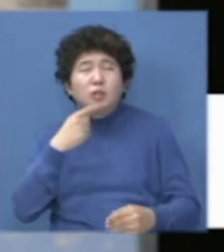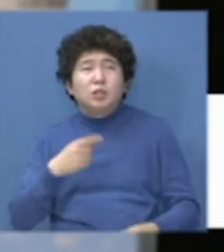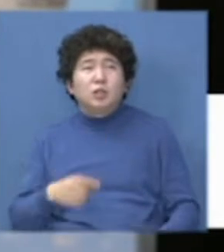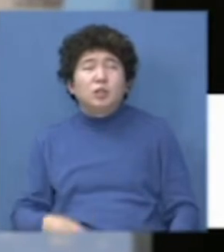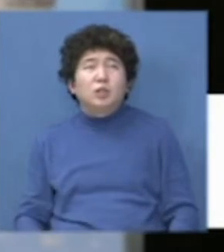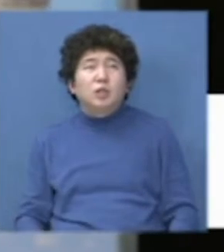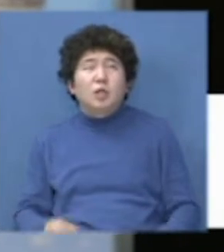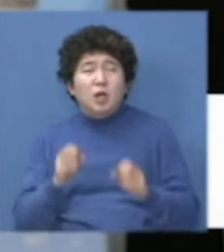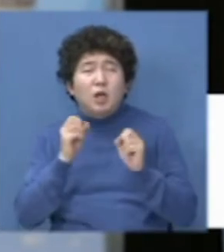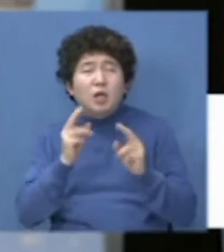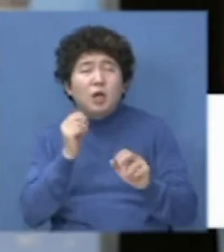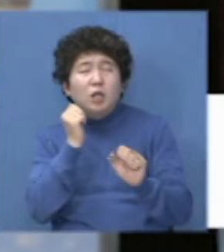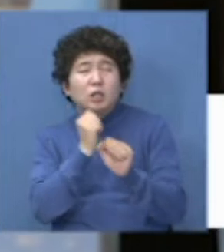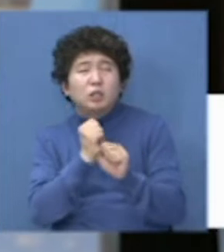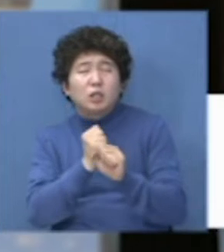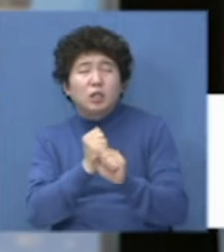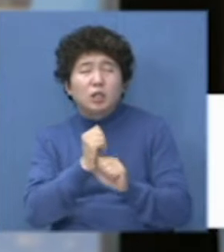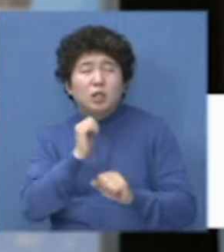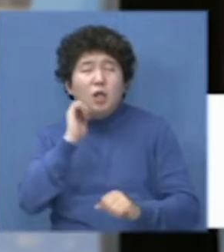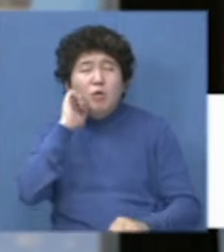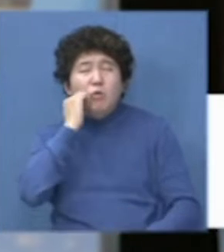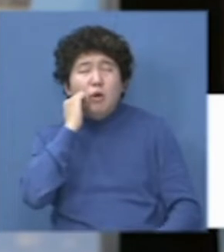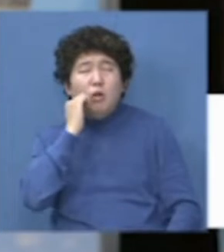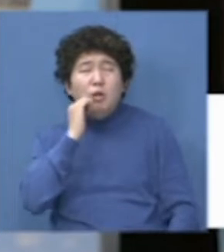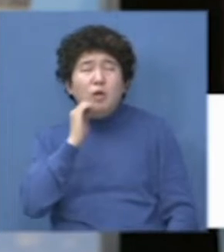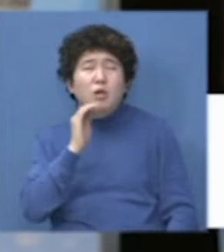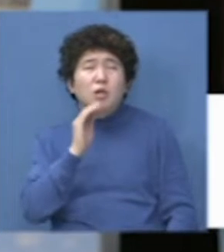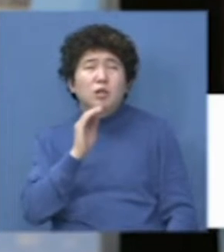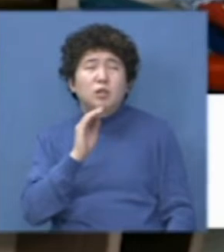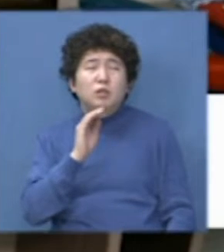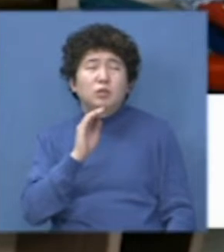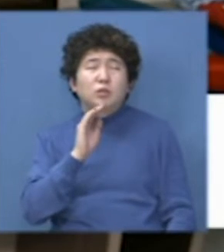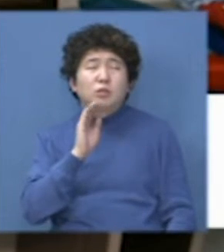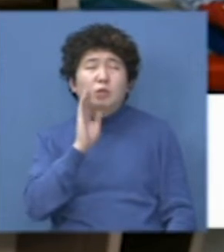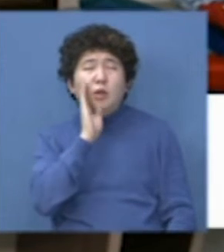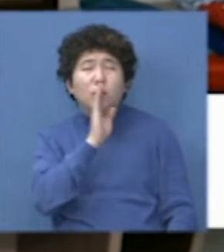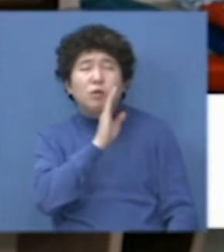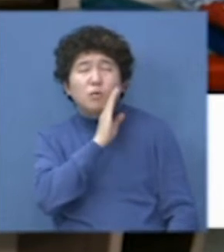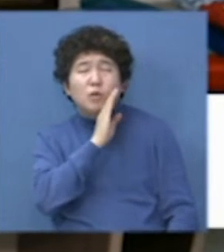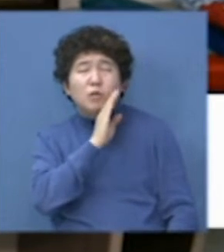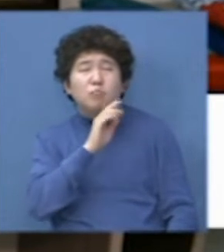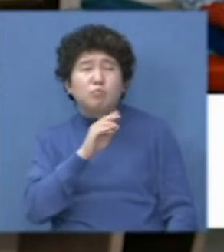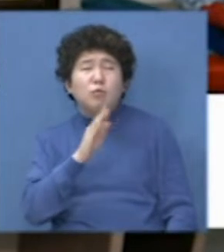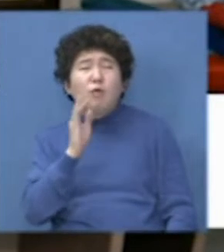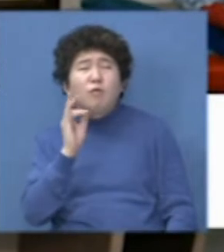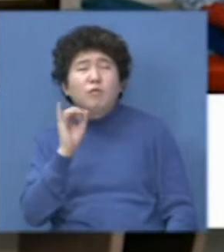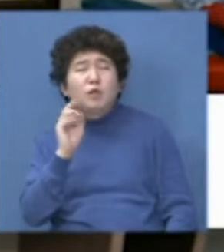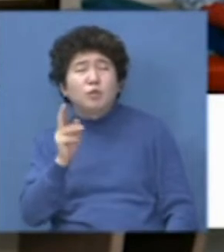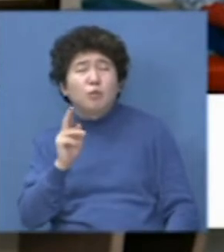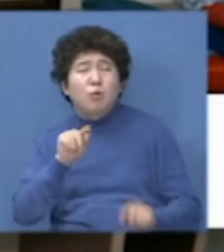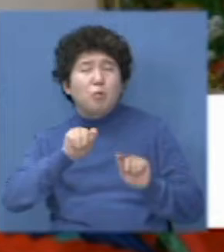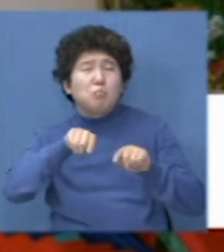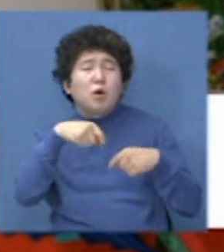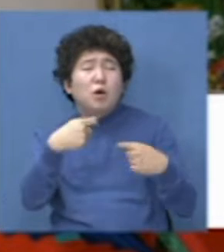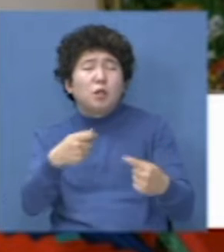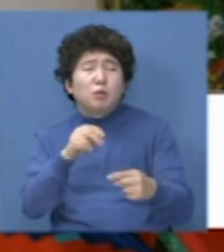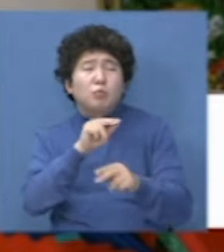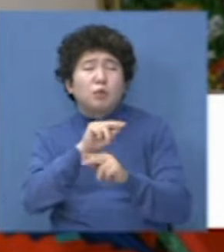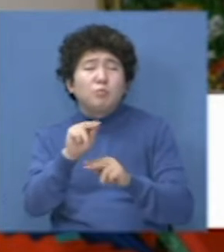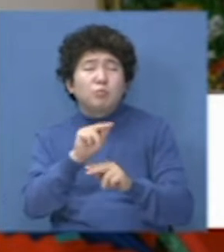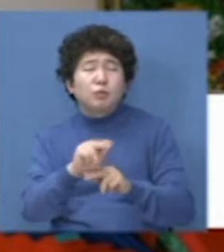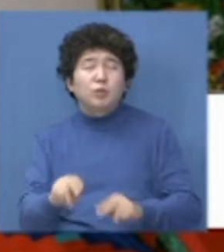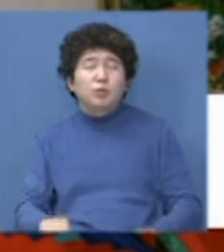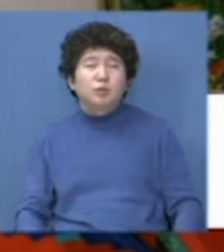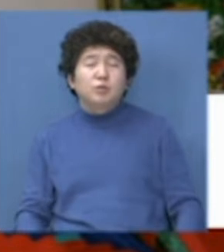туындыларын қалай жасауды ата-әжелері немере шөберелеріне үйретіп жүр. Көрме түрлі жанрларды қамтиды. Бір жерде шоғырланған авторлық